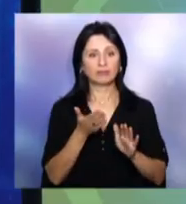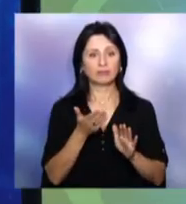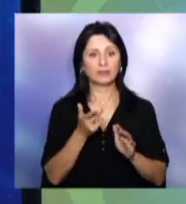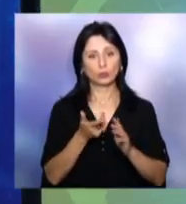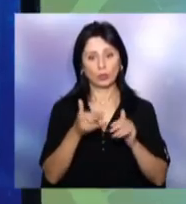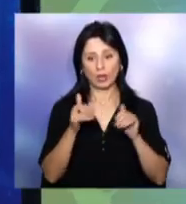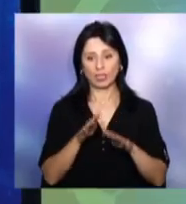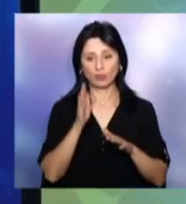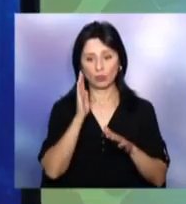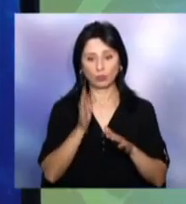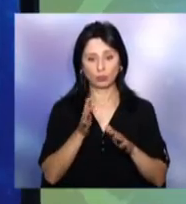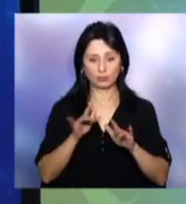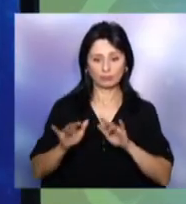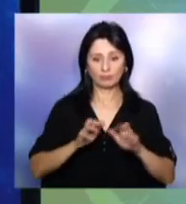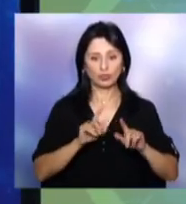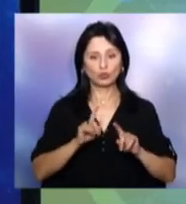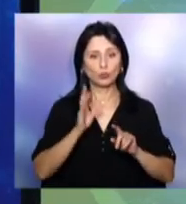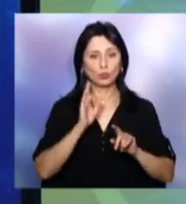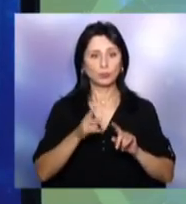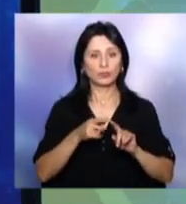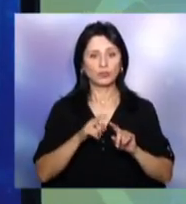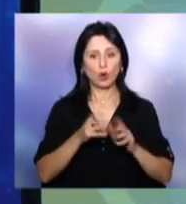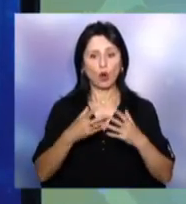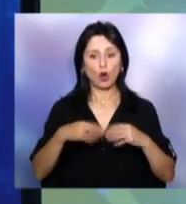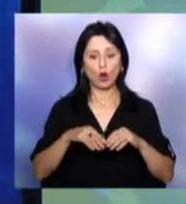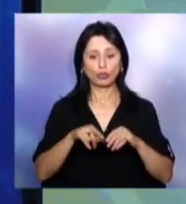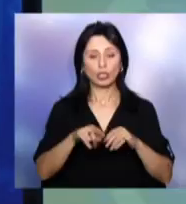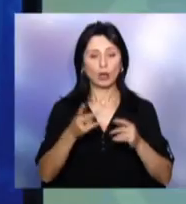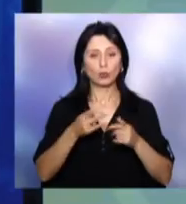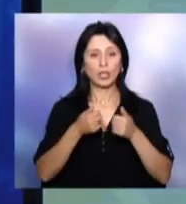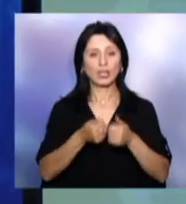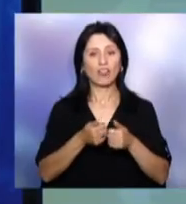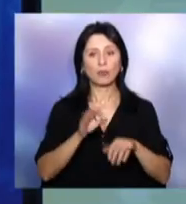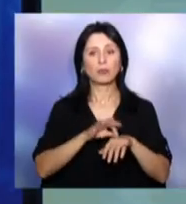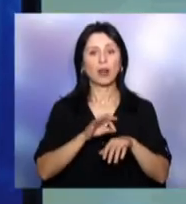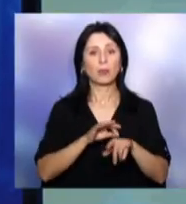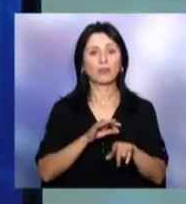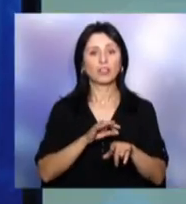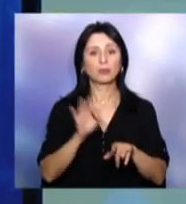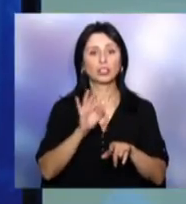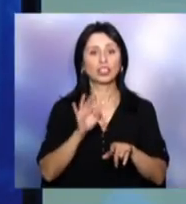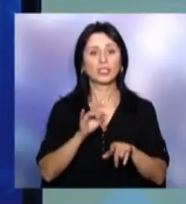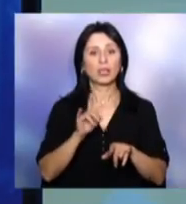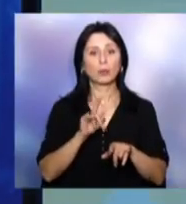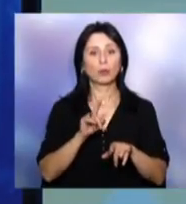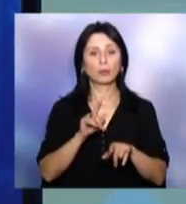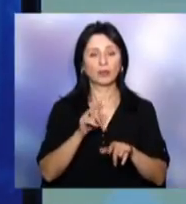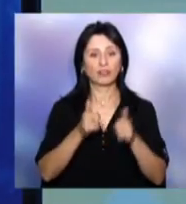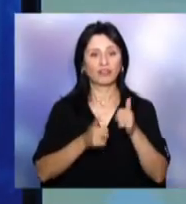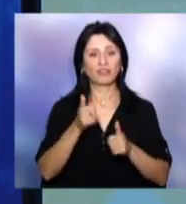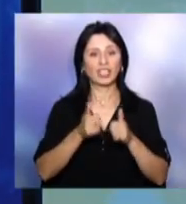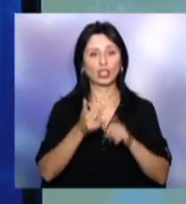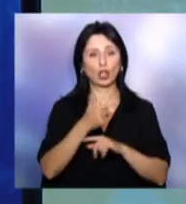თუ გადავწყვეტთ მანიპულაციებში დავეხმაროთ ჩვენი ოჯახის წევრს სხვადასხვა დიაგნოზით, ამის შესახებ არის ჩვენი ვიქტორინა,